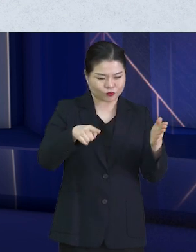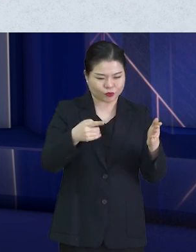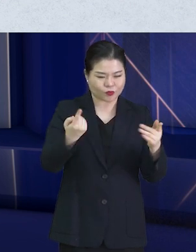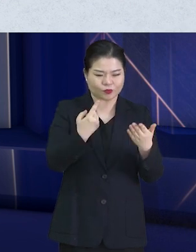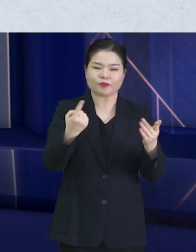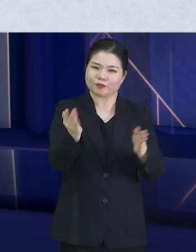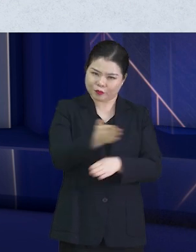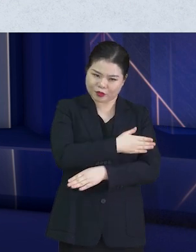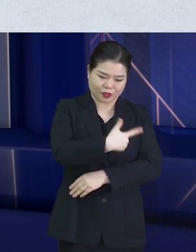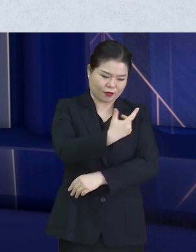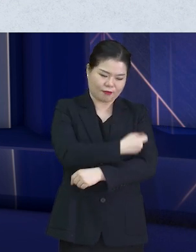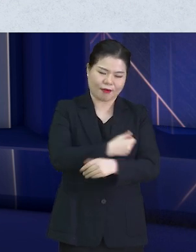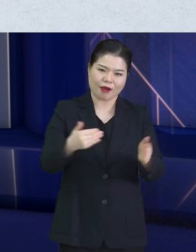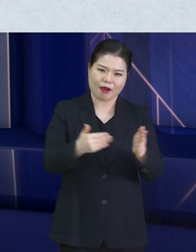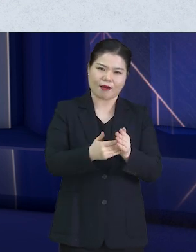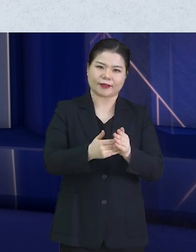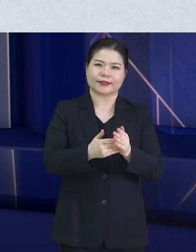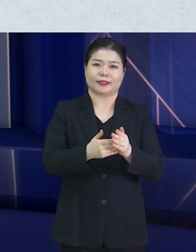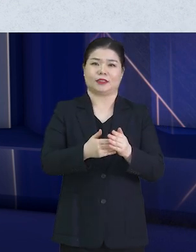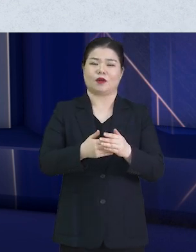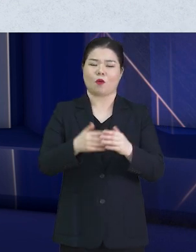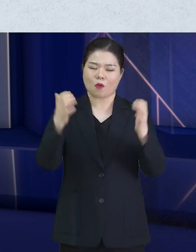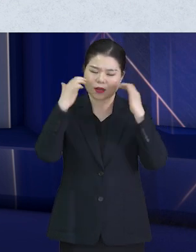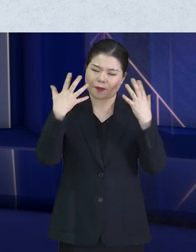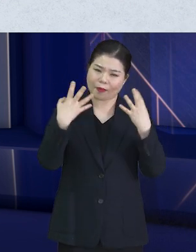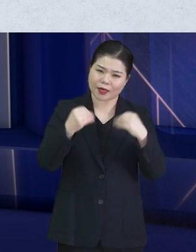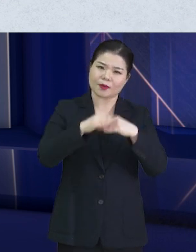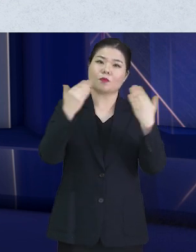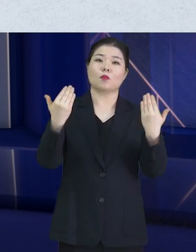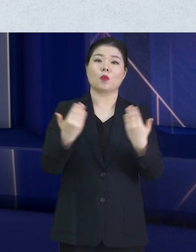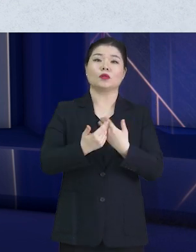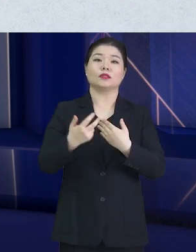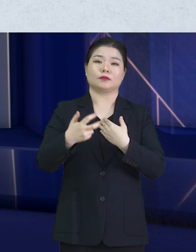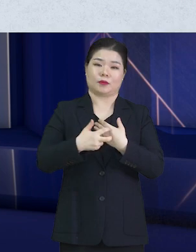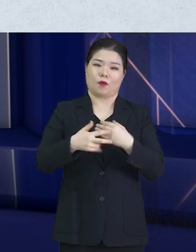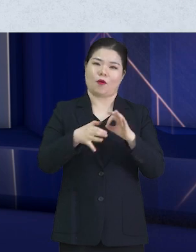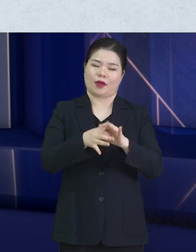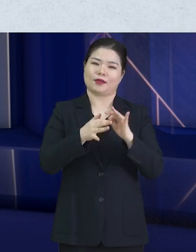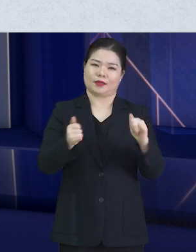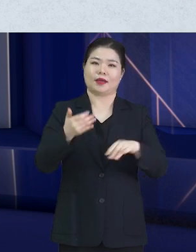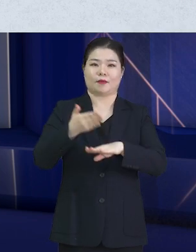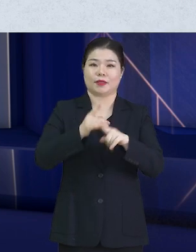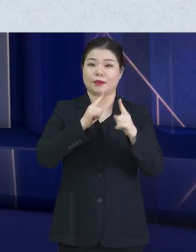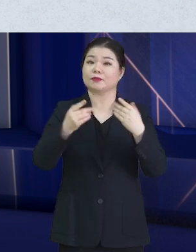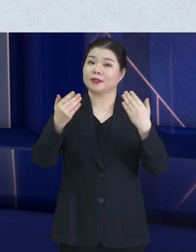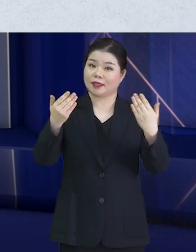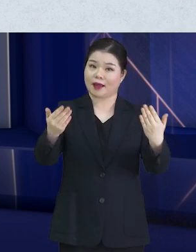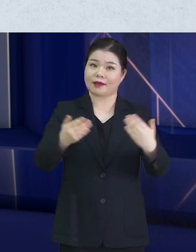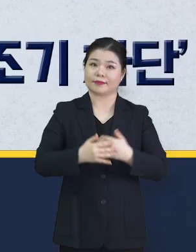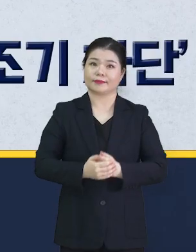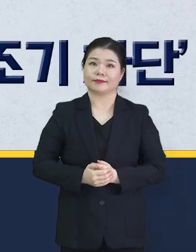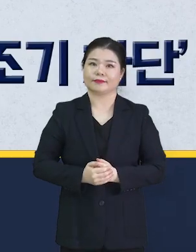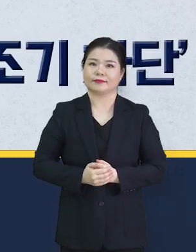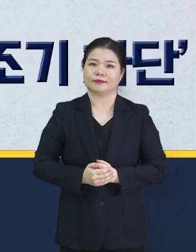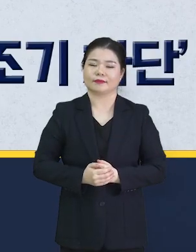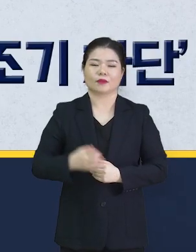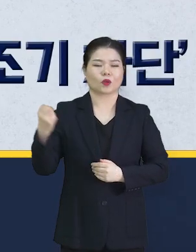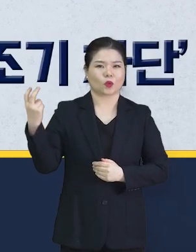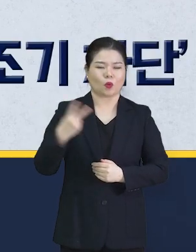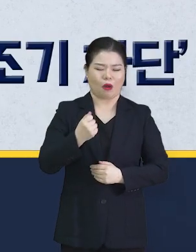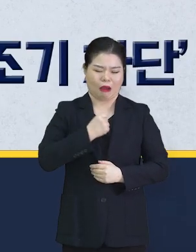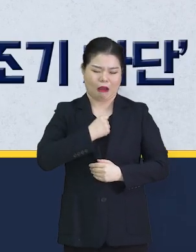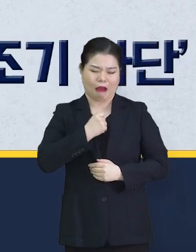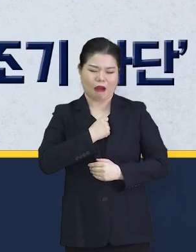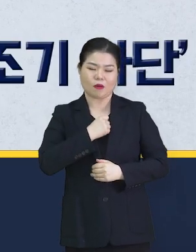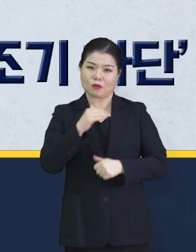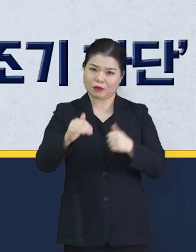접종까지 코로나19에 맞서고 계신 모든 의료진들께 진심으로 감사의 말씀을 올립니다. 또한